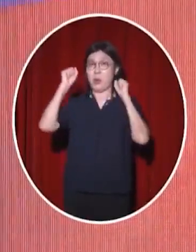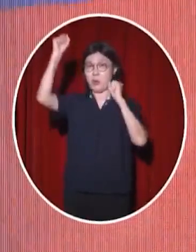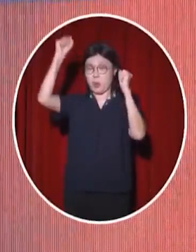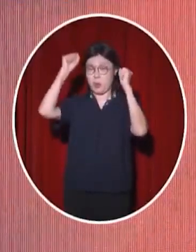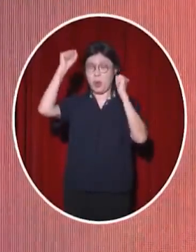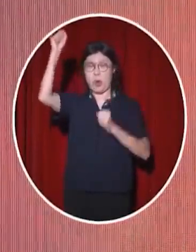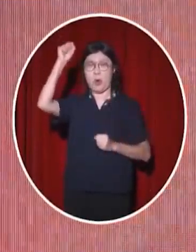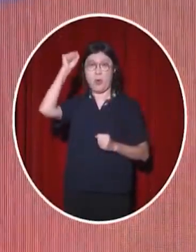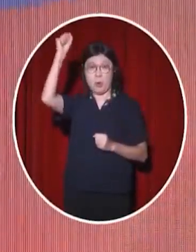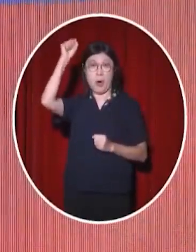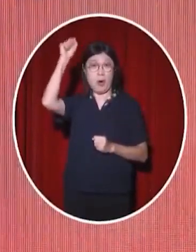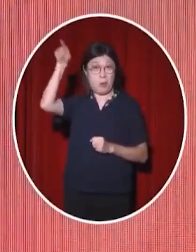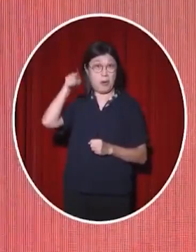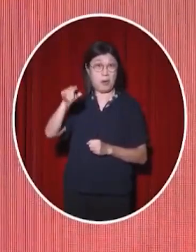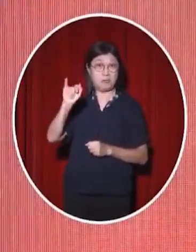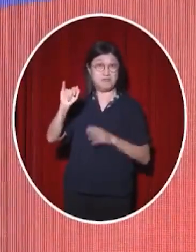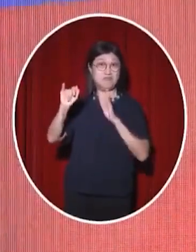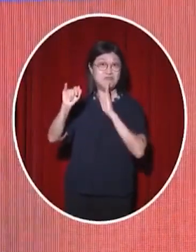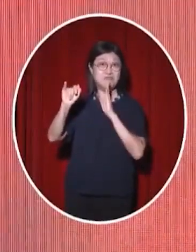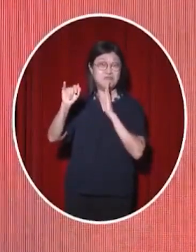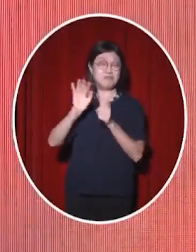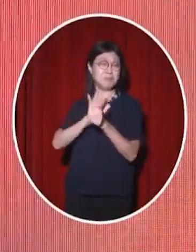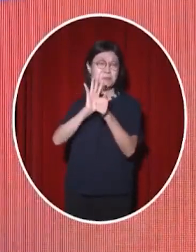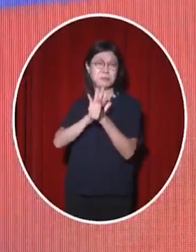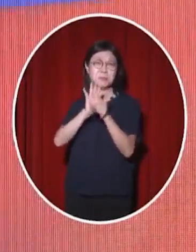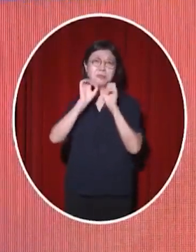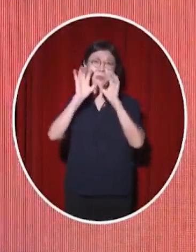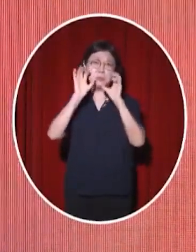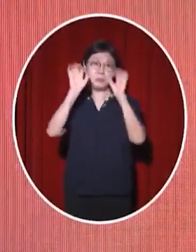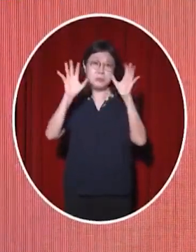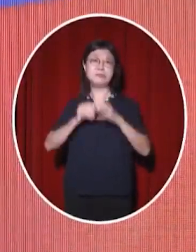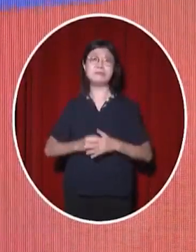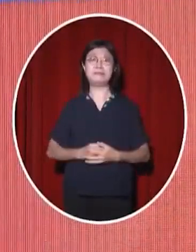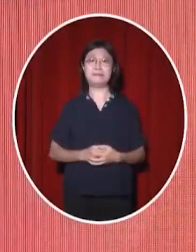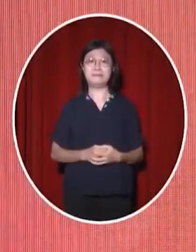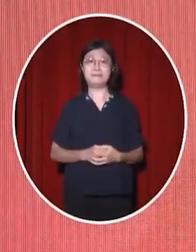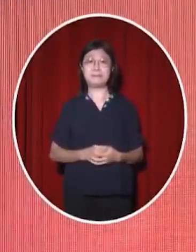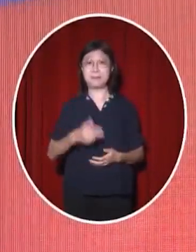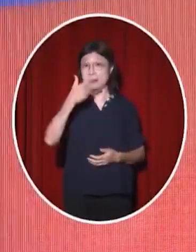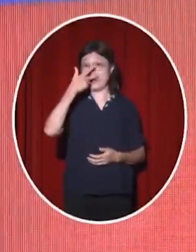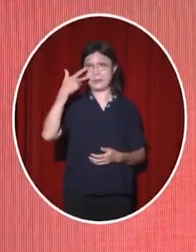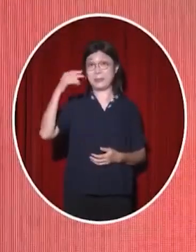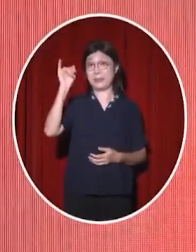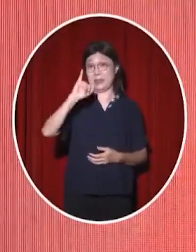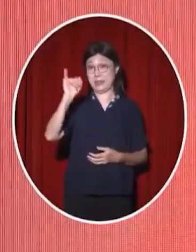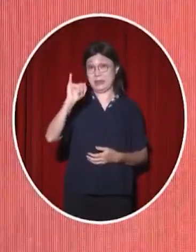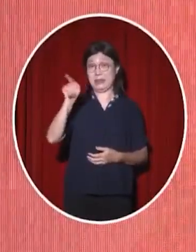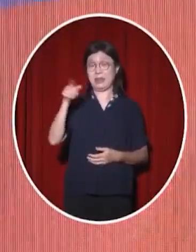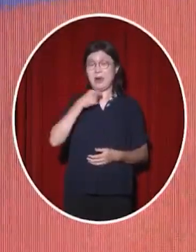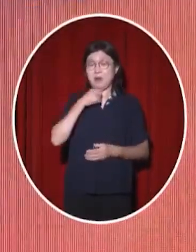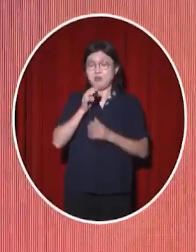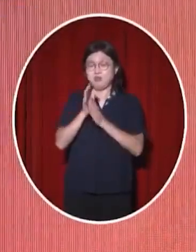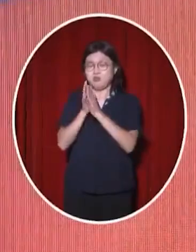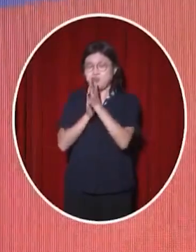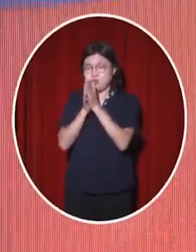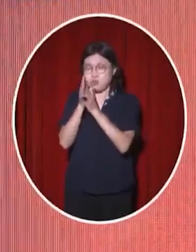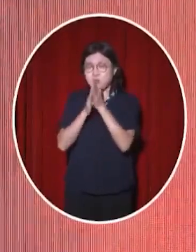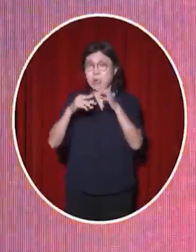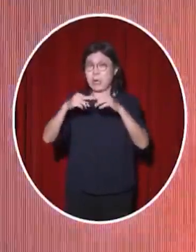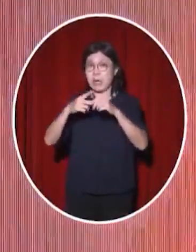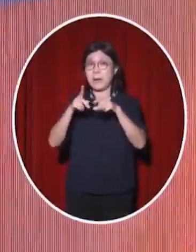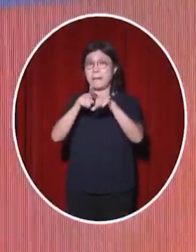者与推动者。赖佩霞是追求和平